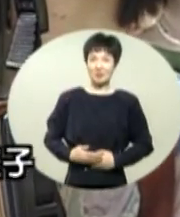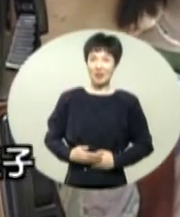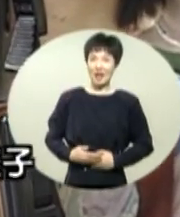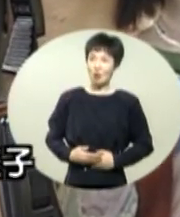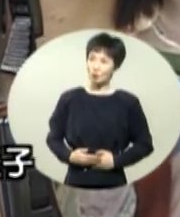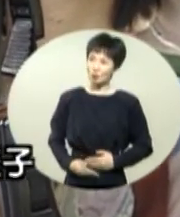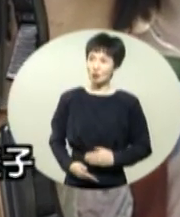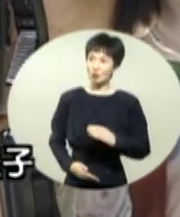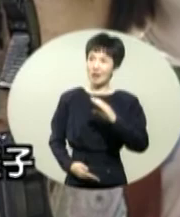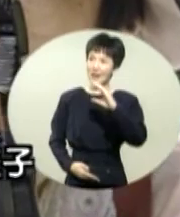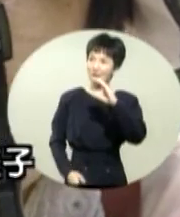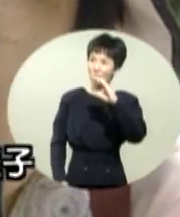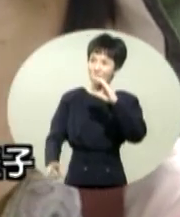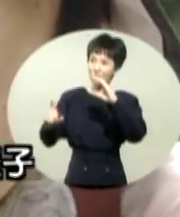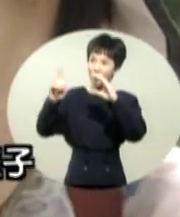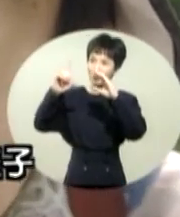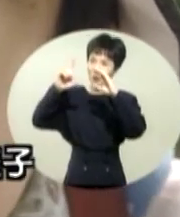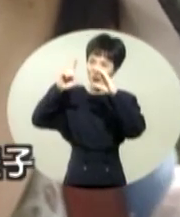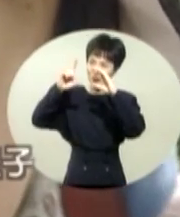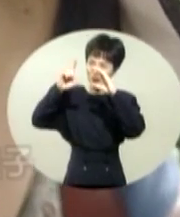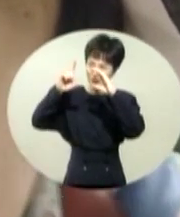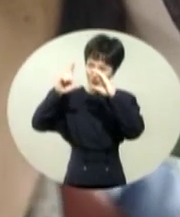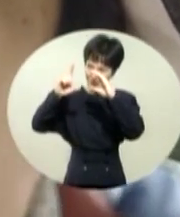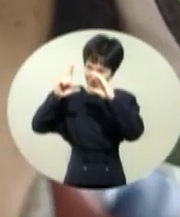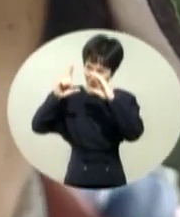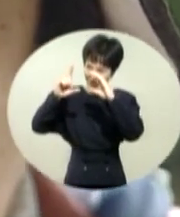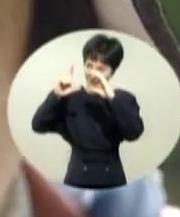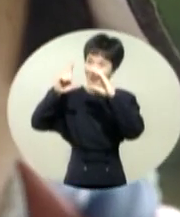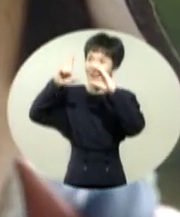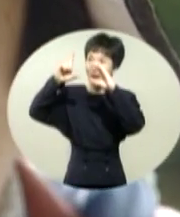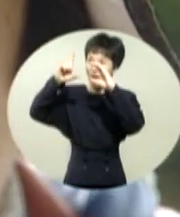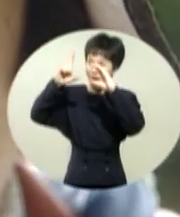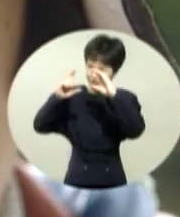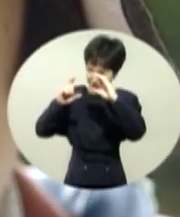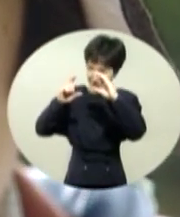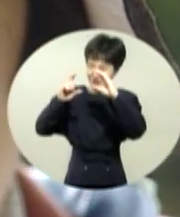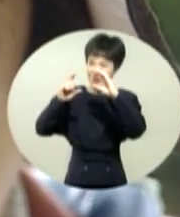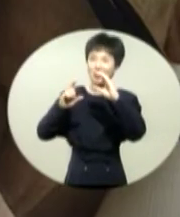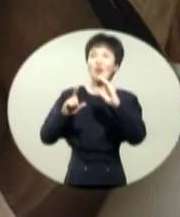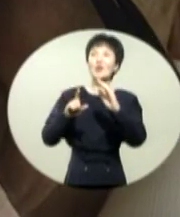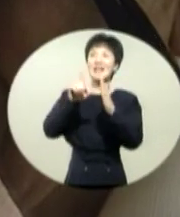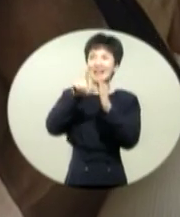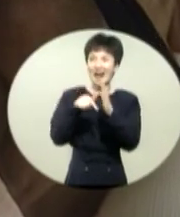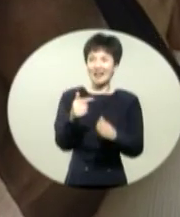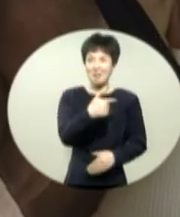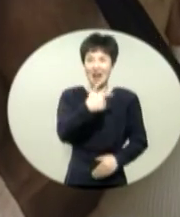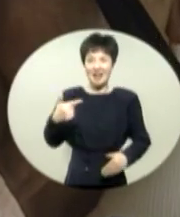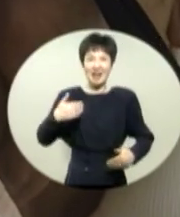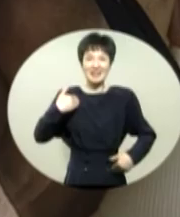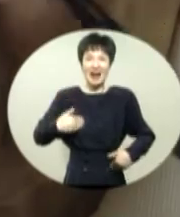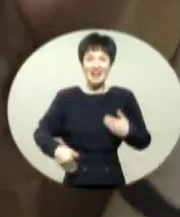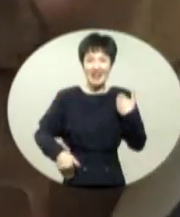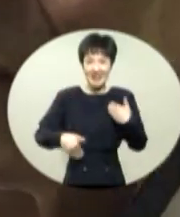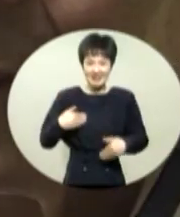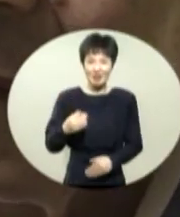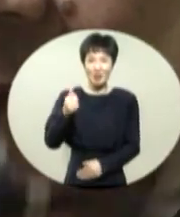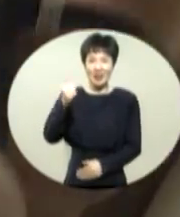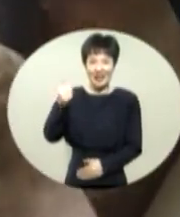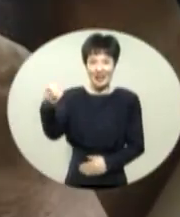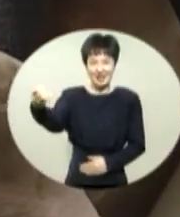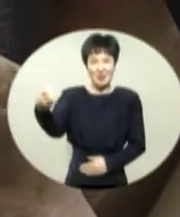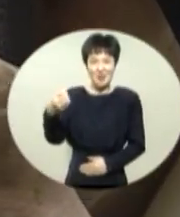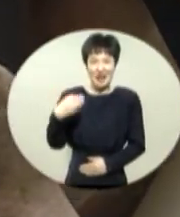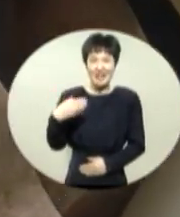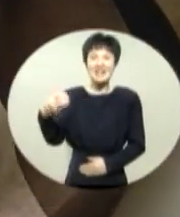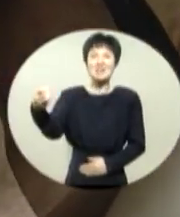写す対象物をじっと見つめ、深く愛し、シャッターを切るその瞬間がたまらない快感だと高柳